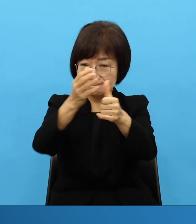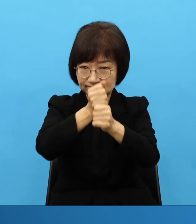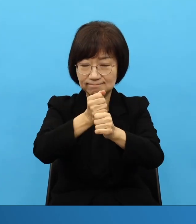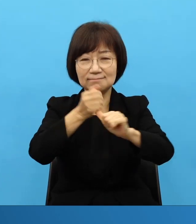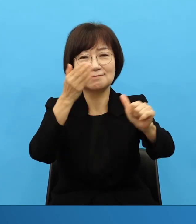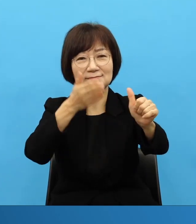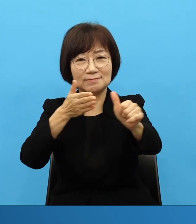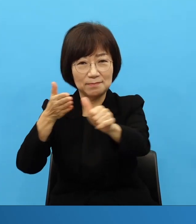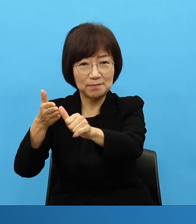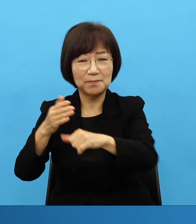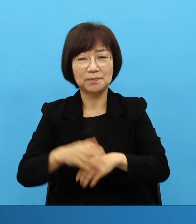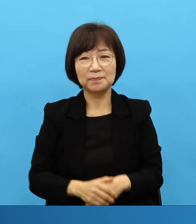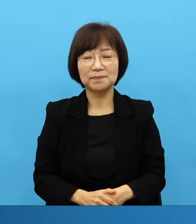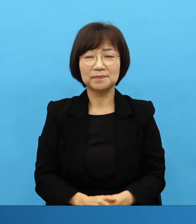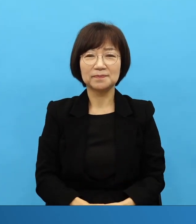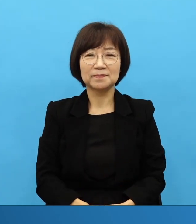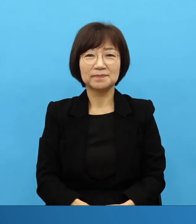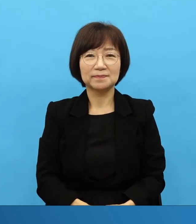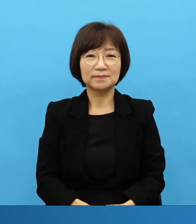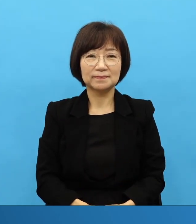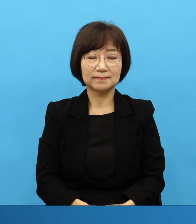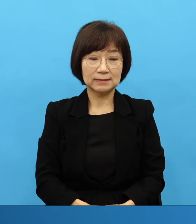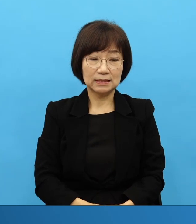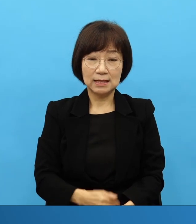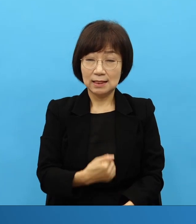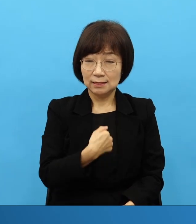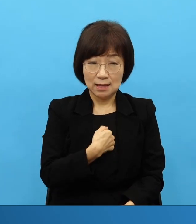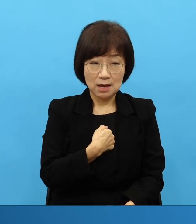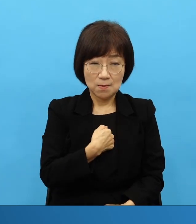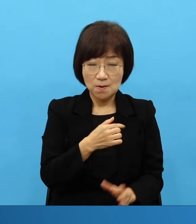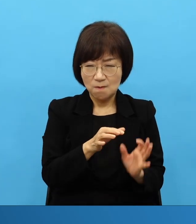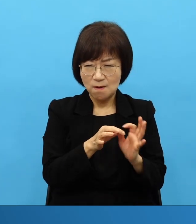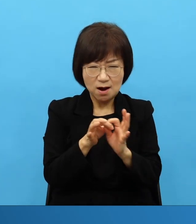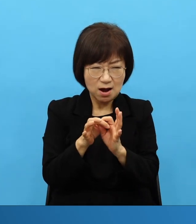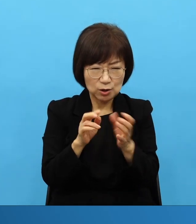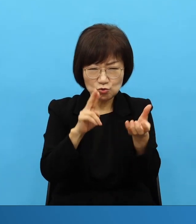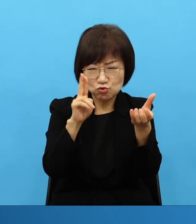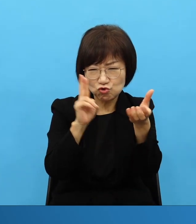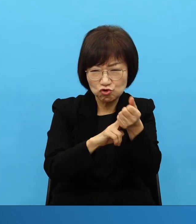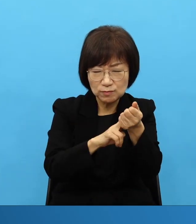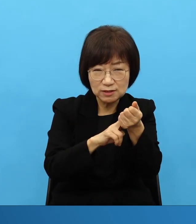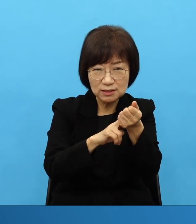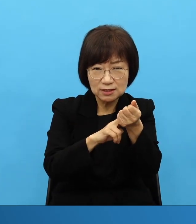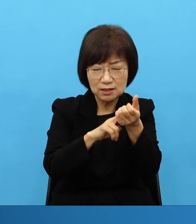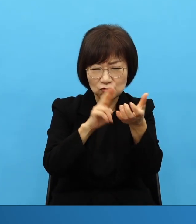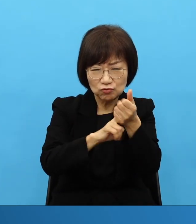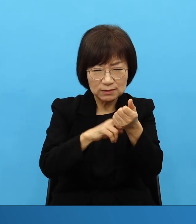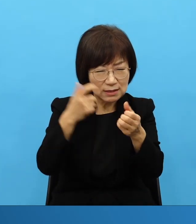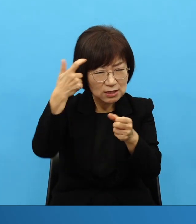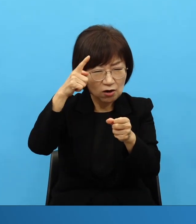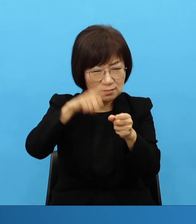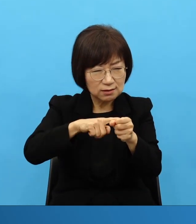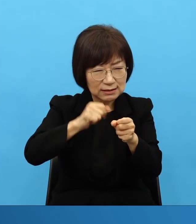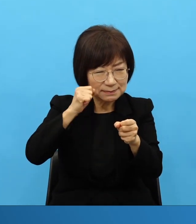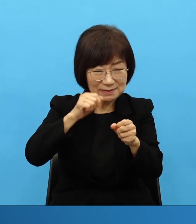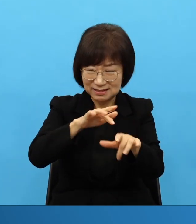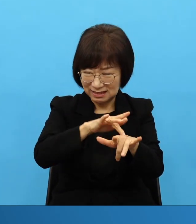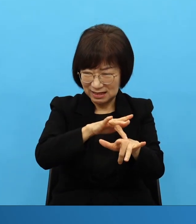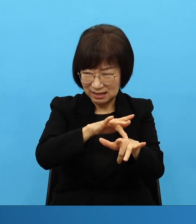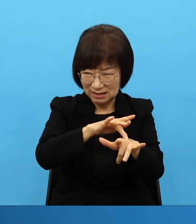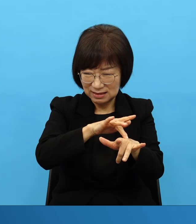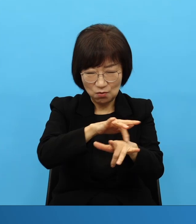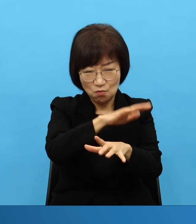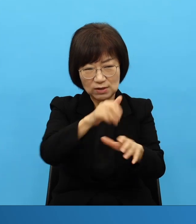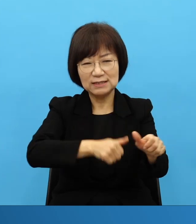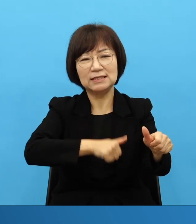전 세계 나와 관계 있는 숨은 영적 배경을 완전히 뒤바꾸는 사건 세 가지 있습니다. 부활, 성천, 재림.